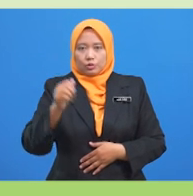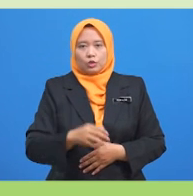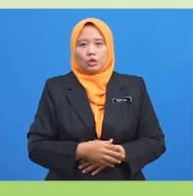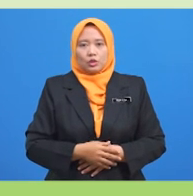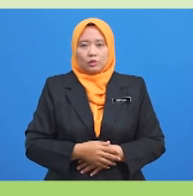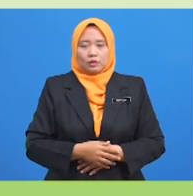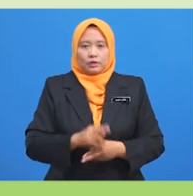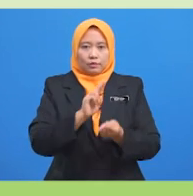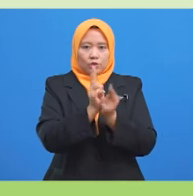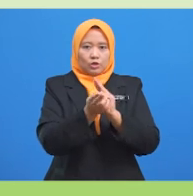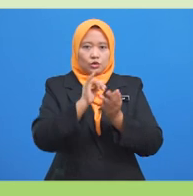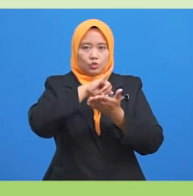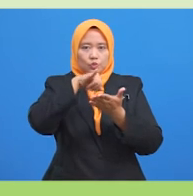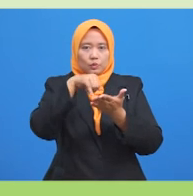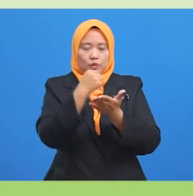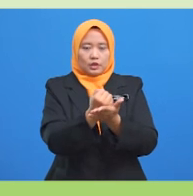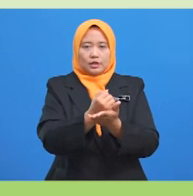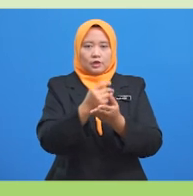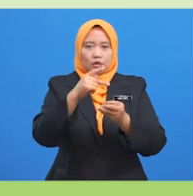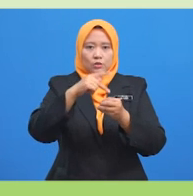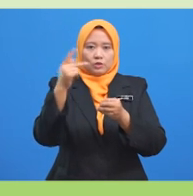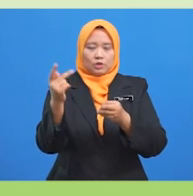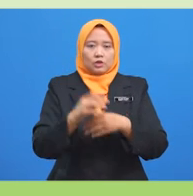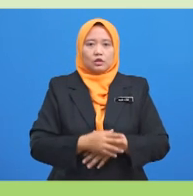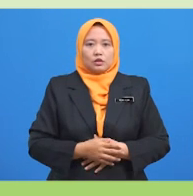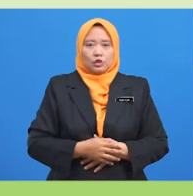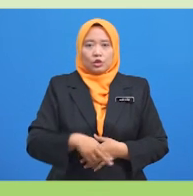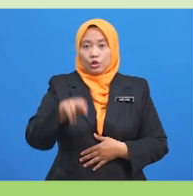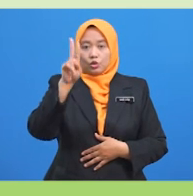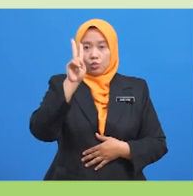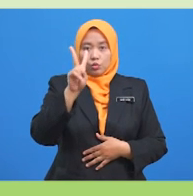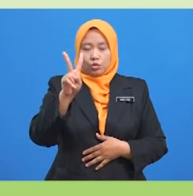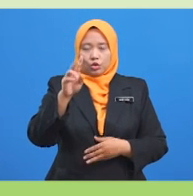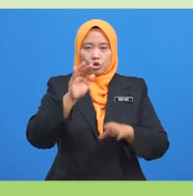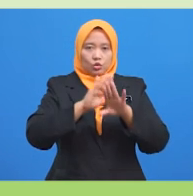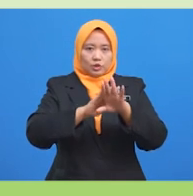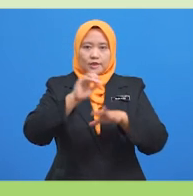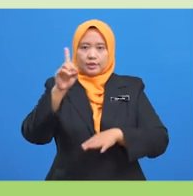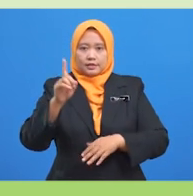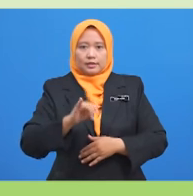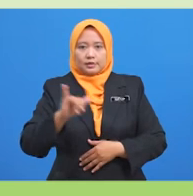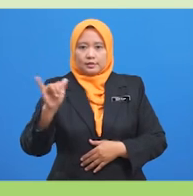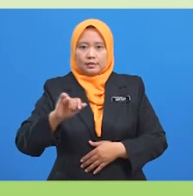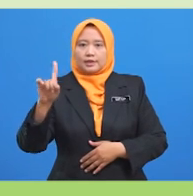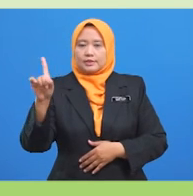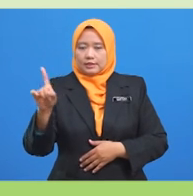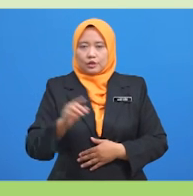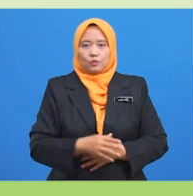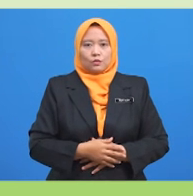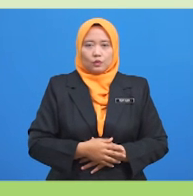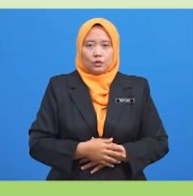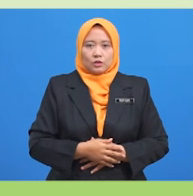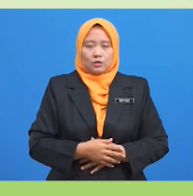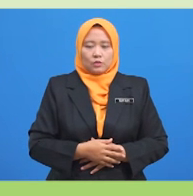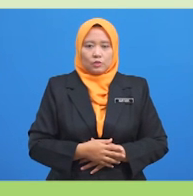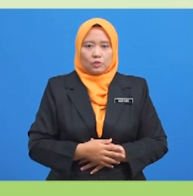Perubahan jumlah keluaran pula adalah 2 unit tolak 1 unit, iaitu 1 unit.